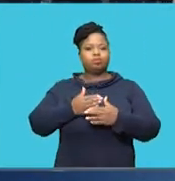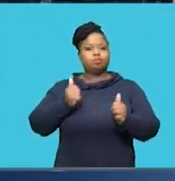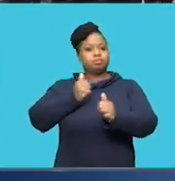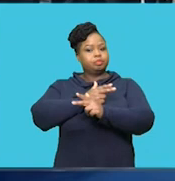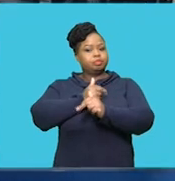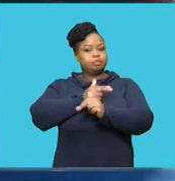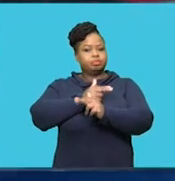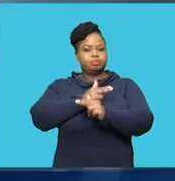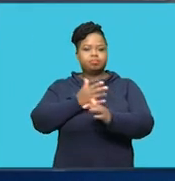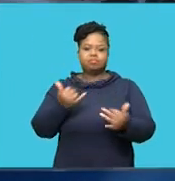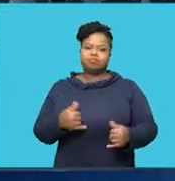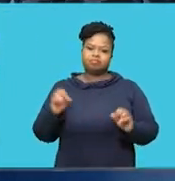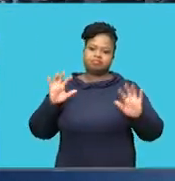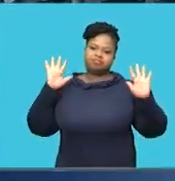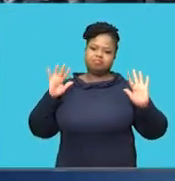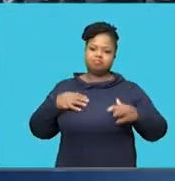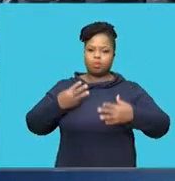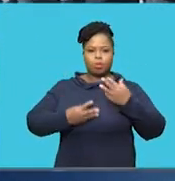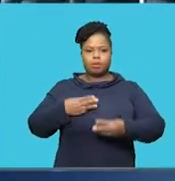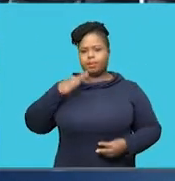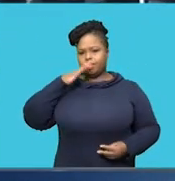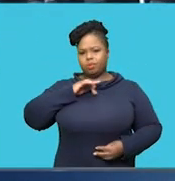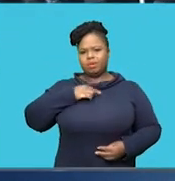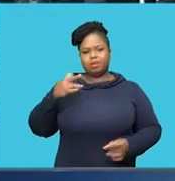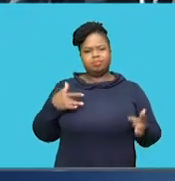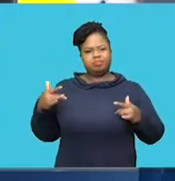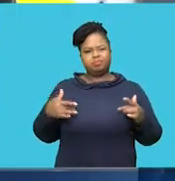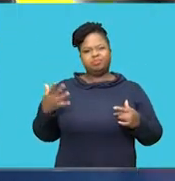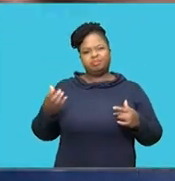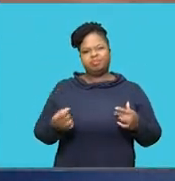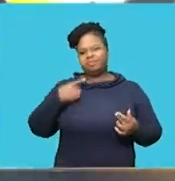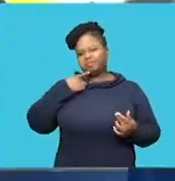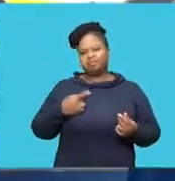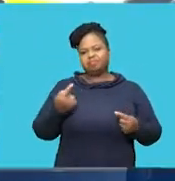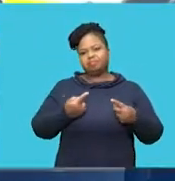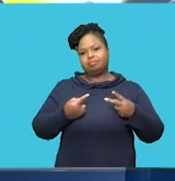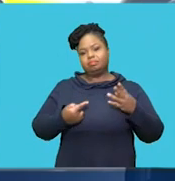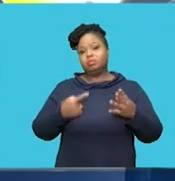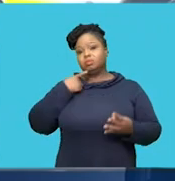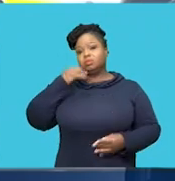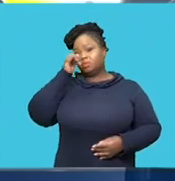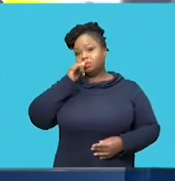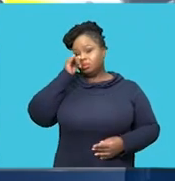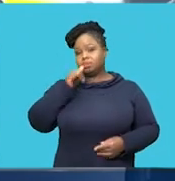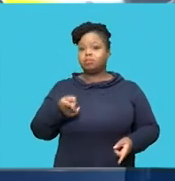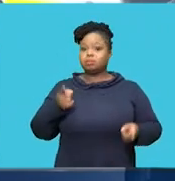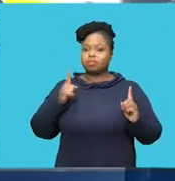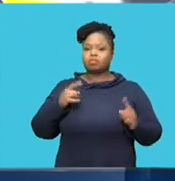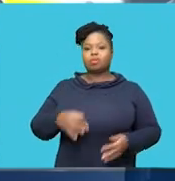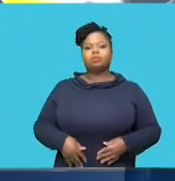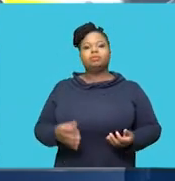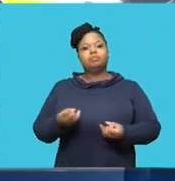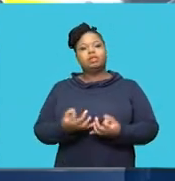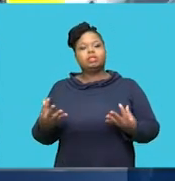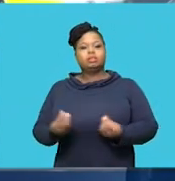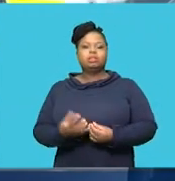bebebeke khona amageja phansi bekhala ngezinkinga eziningi ababhekene nazo nokugqama kakhulu ubugebengu bokulinyazwa nokuphucwa kwabo